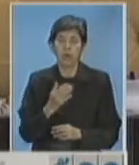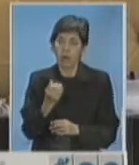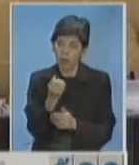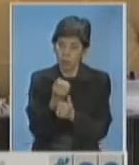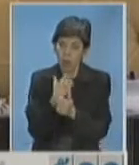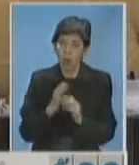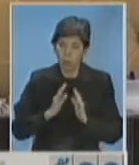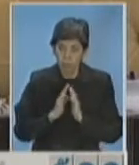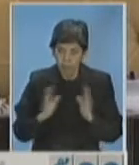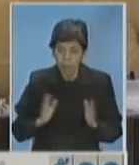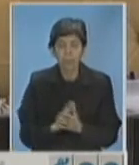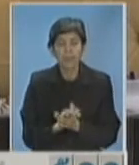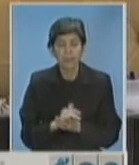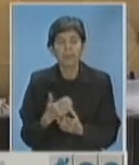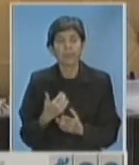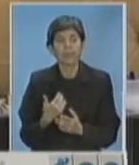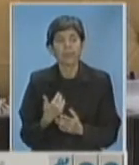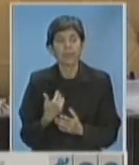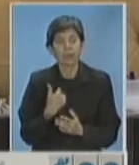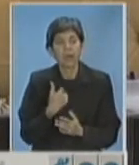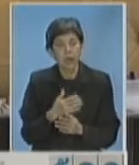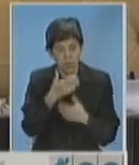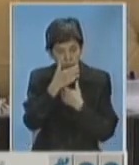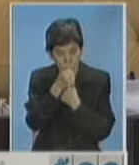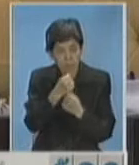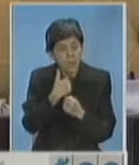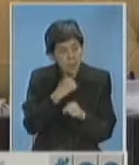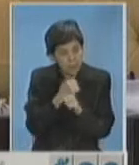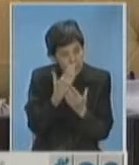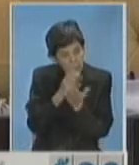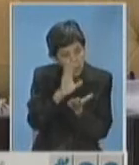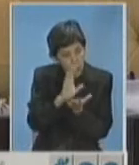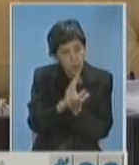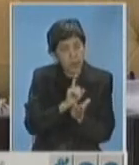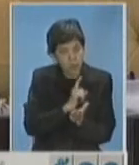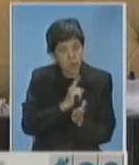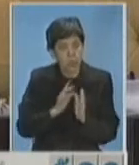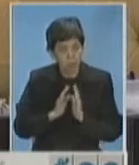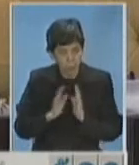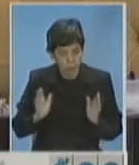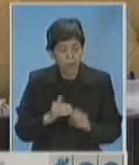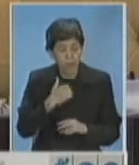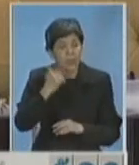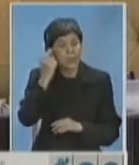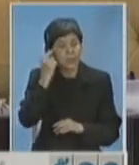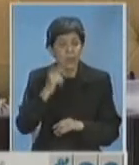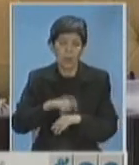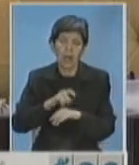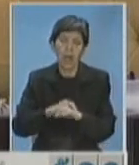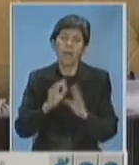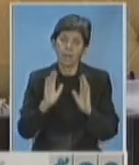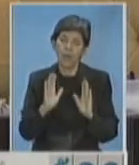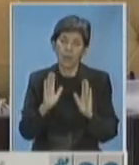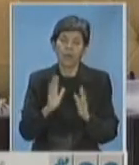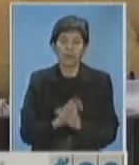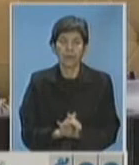ท่านอีกครั้งนึงนะครับที่ให้การใส่ใจช่วยกันดูแลงบประมาณส่วนนี้ก็ต้องขอขอบคุณก็เห็นว่าใช้เวลาพอสมคว